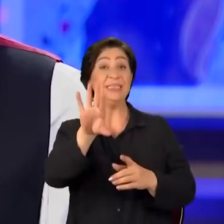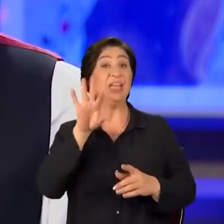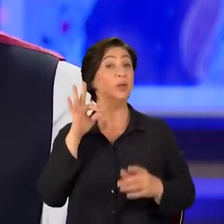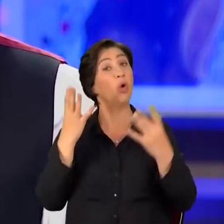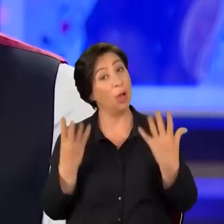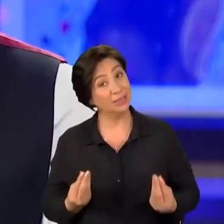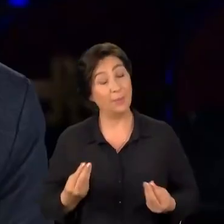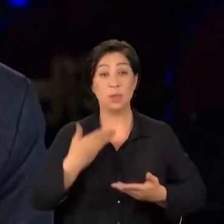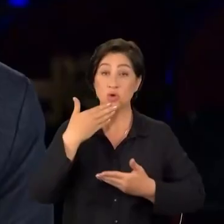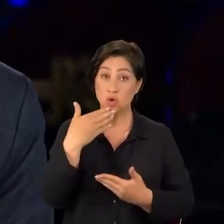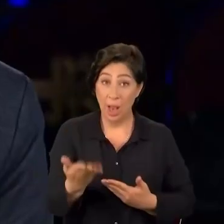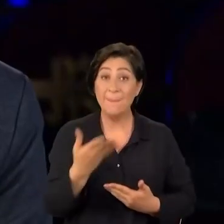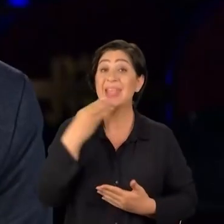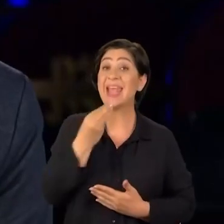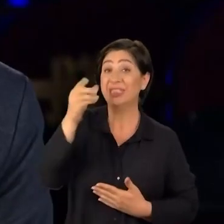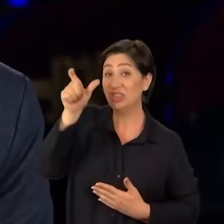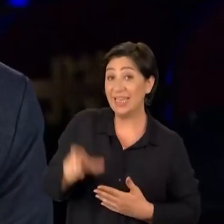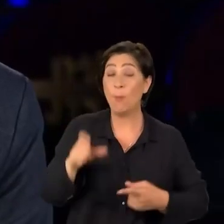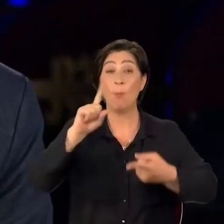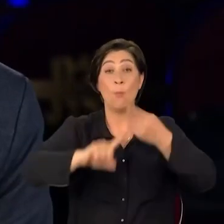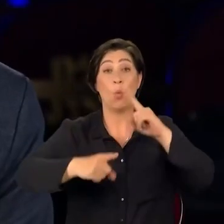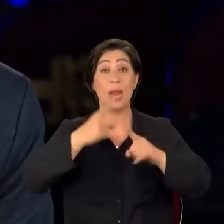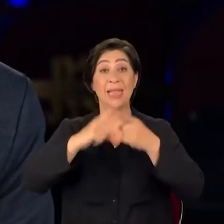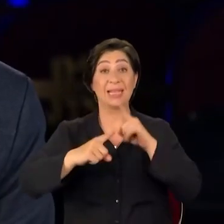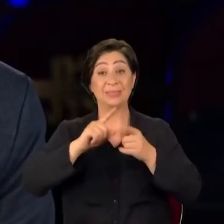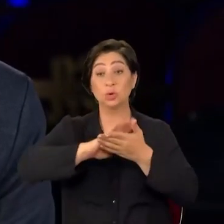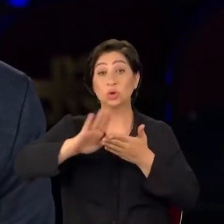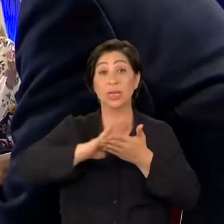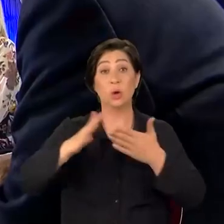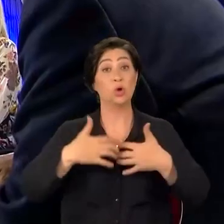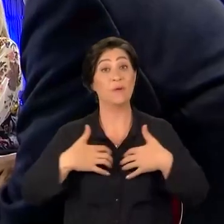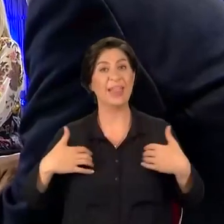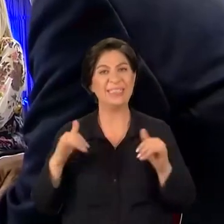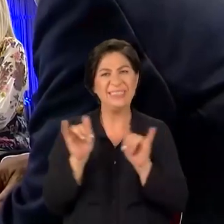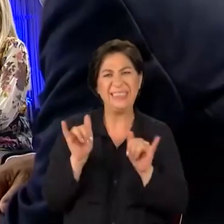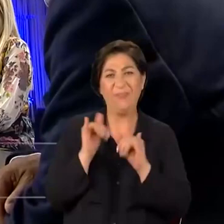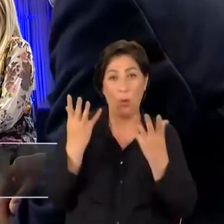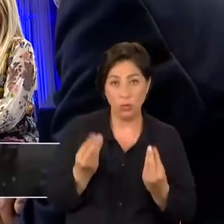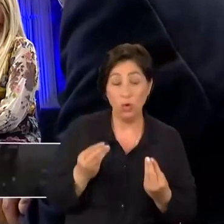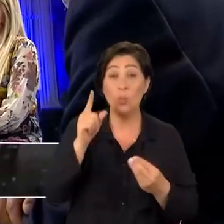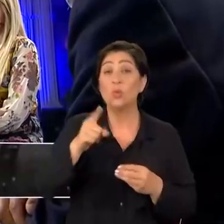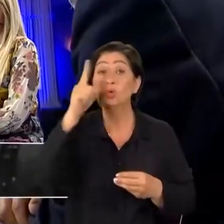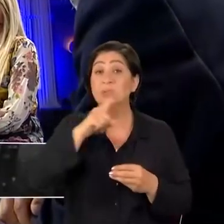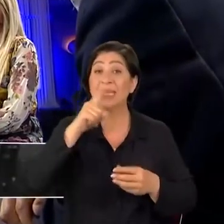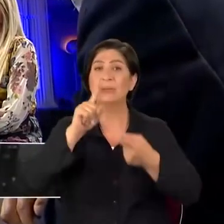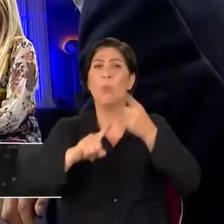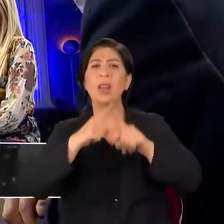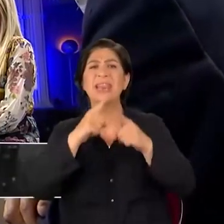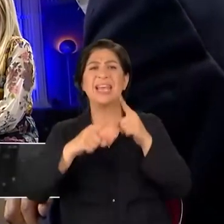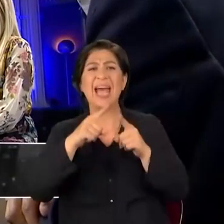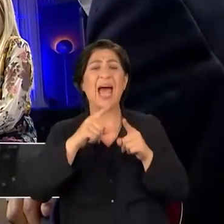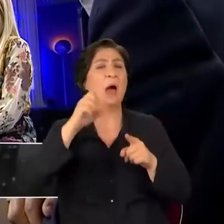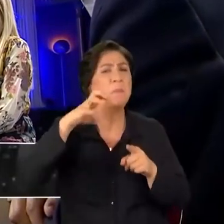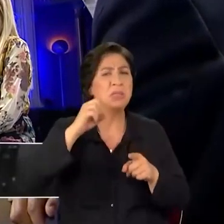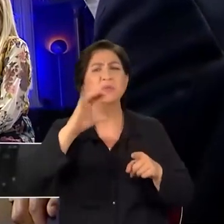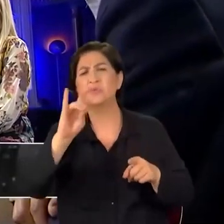olabileceğini belirtip gençlerin siyasi düzene güvenlerinin zayıf olduğunu, bu nedenle siyasi partileri